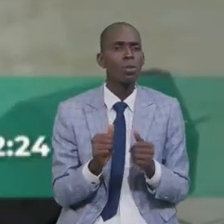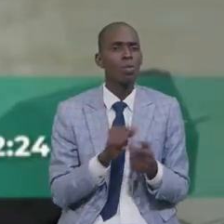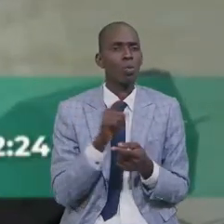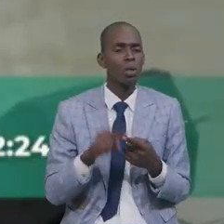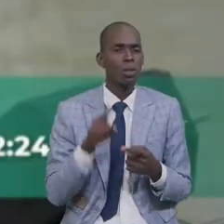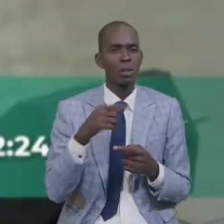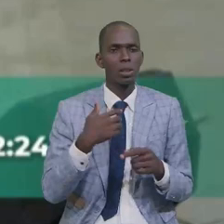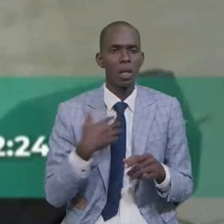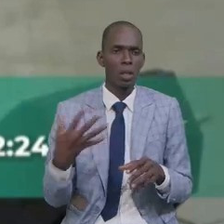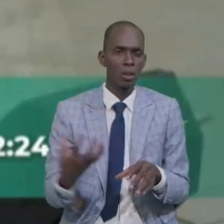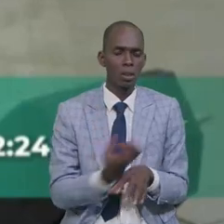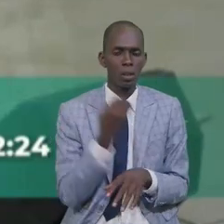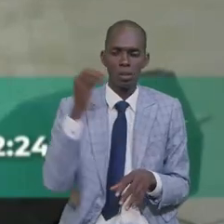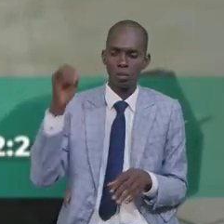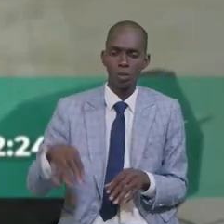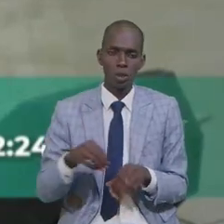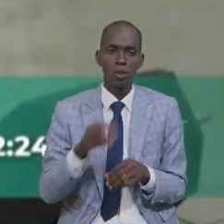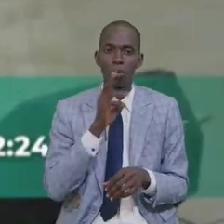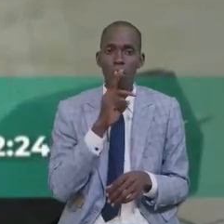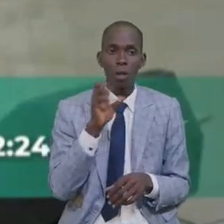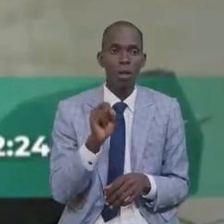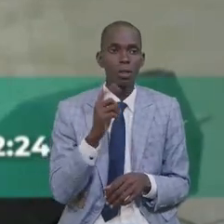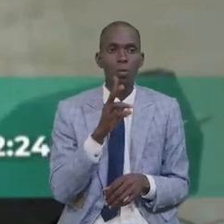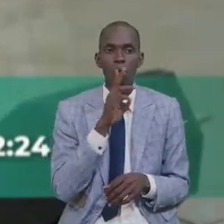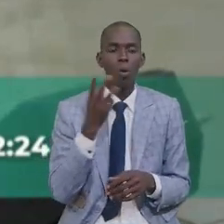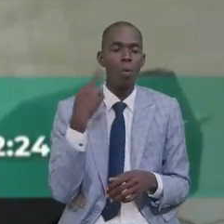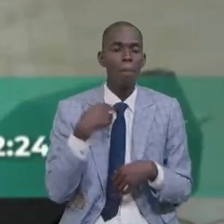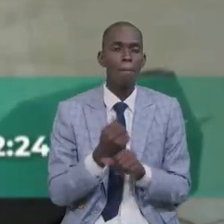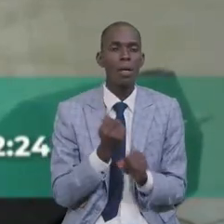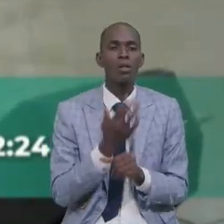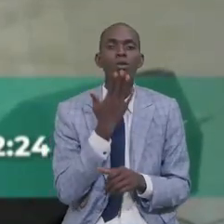l'eau, et l'eau devint douce.